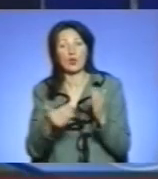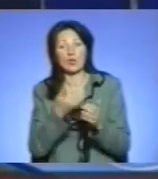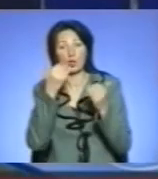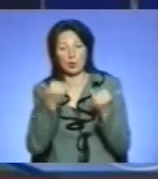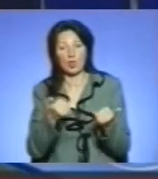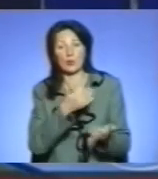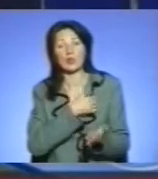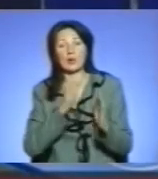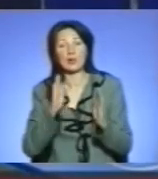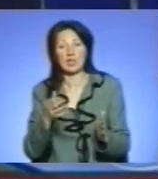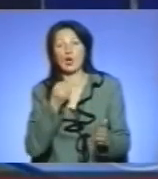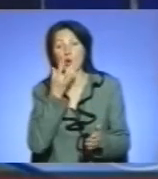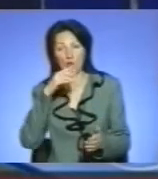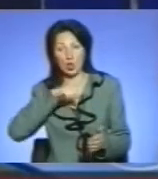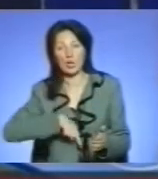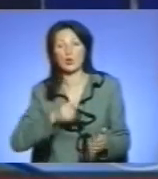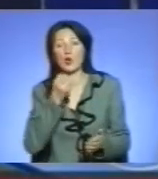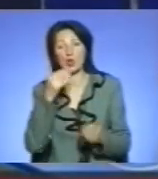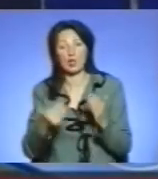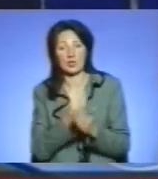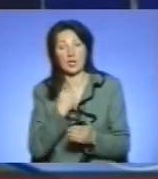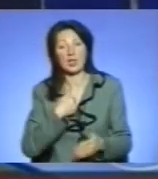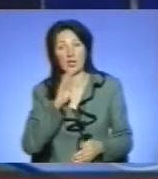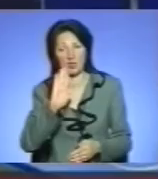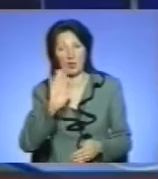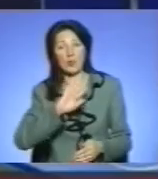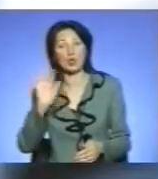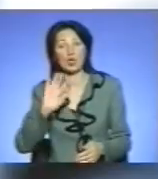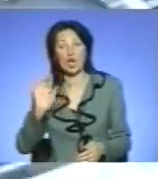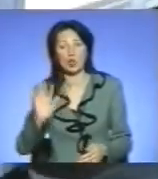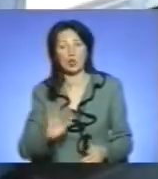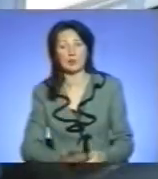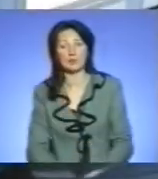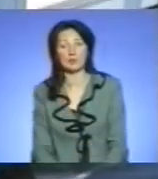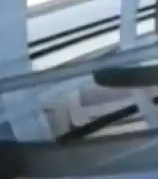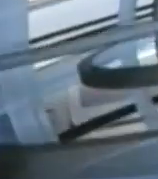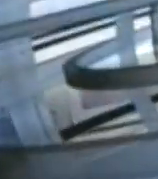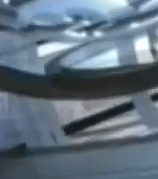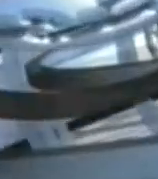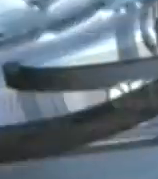побажаннями лише доброго настрою і хороших вістей я з вами прощаюся.